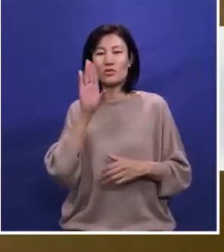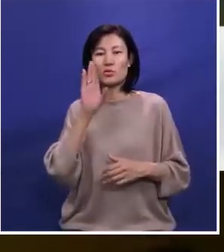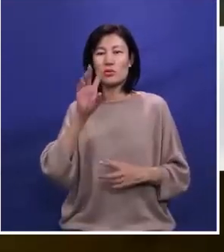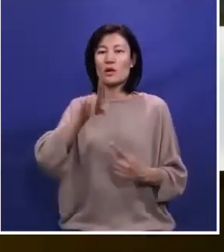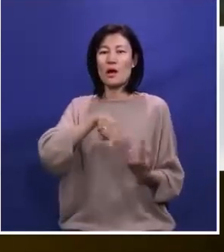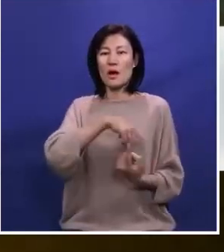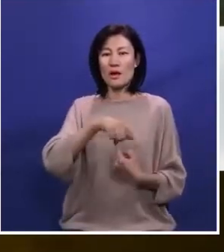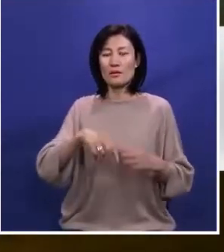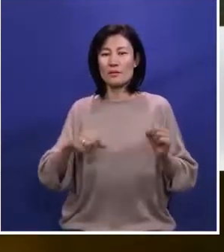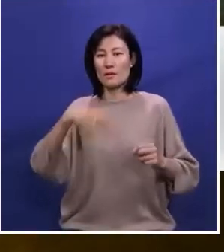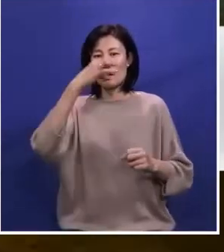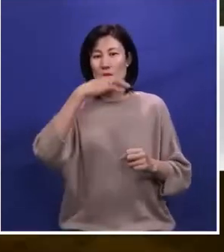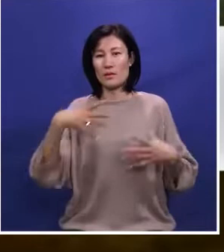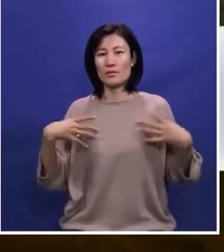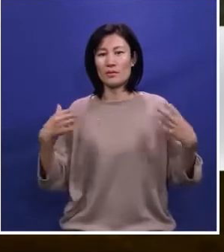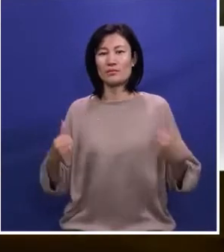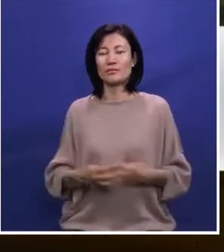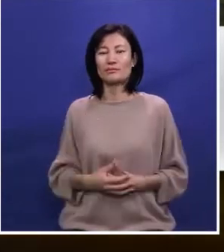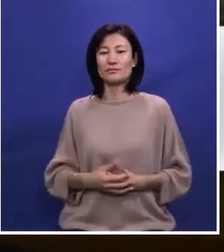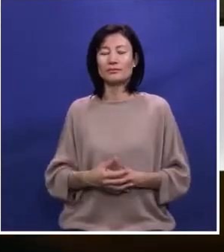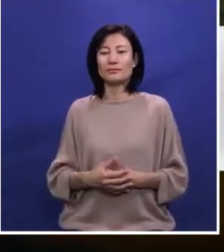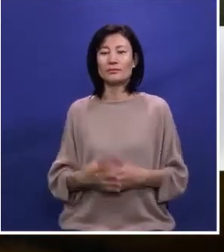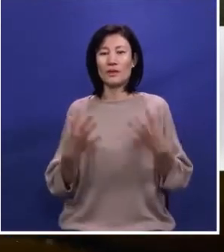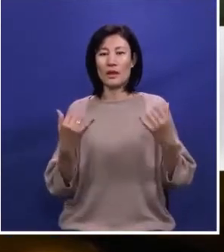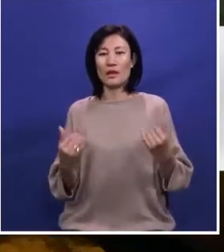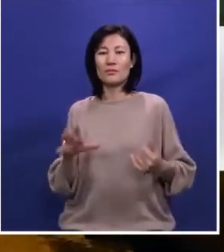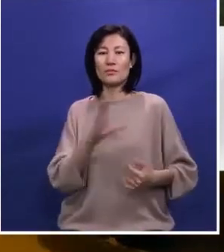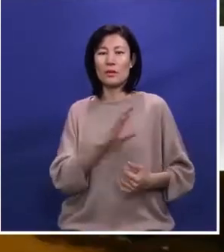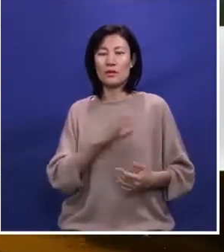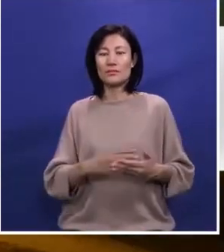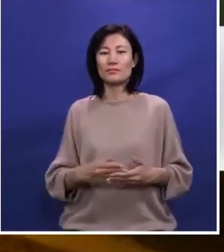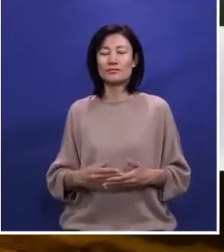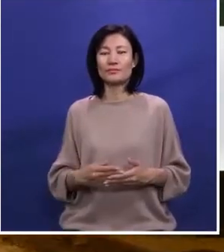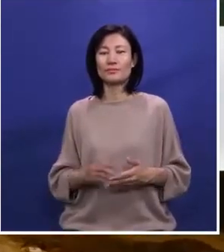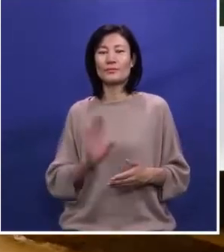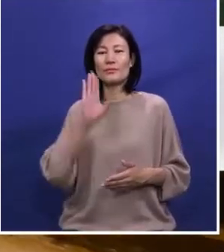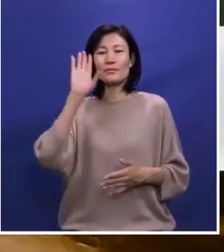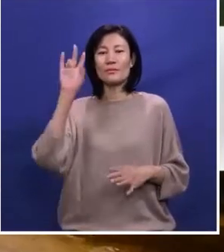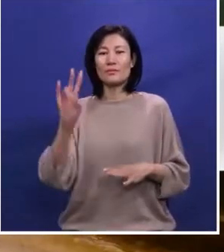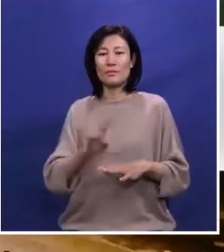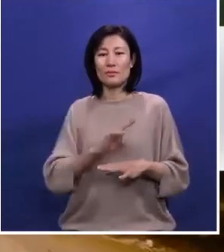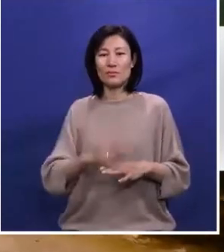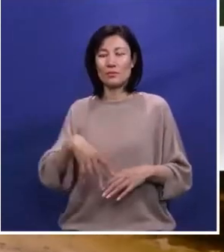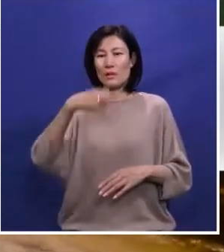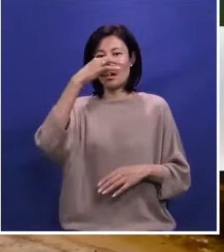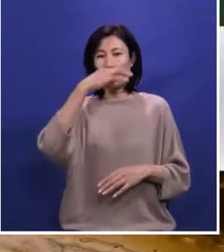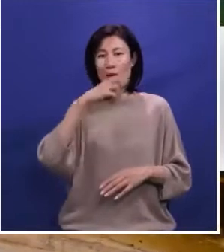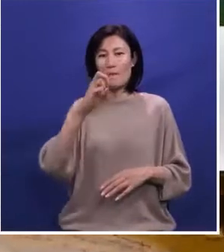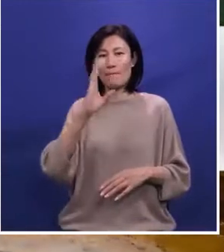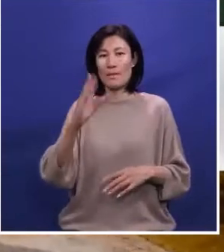айналған. Емдік қасиеті де сонда. Әлі де болса, палатка тігіп, таңнан кешке дейін жатып